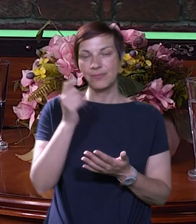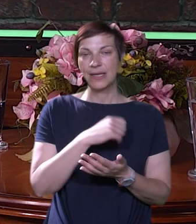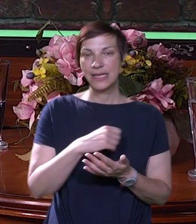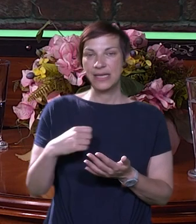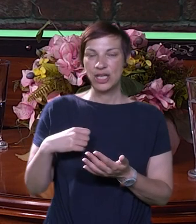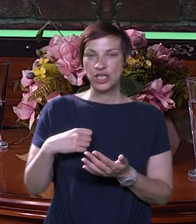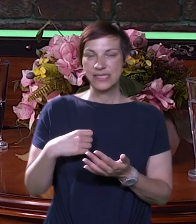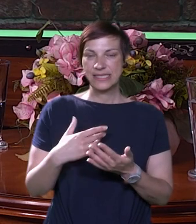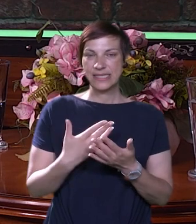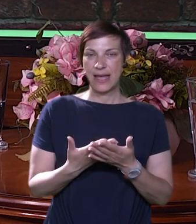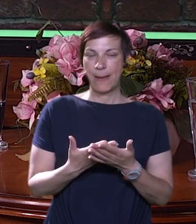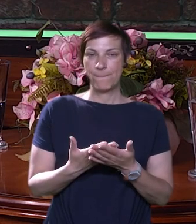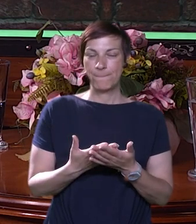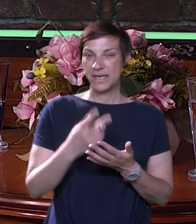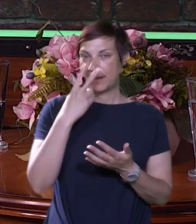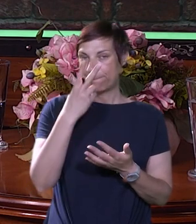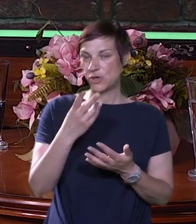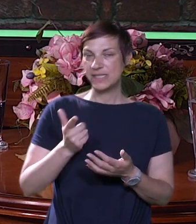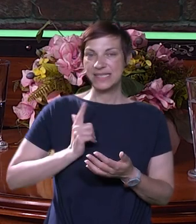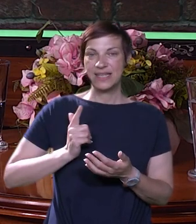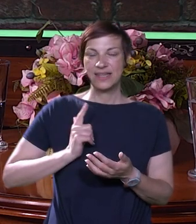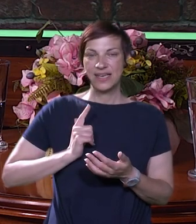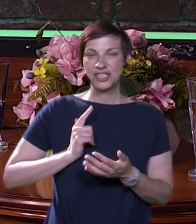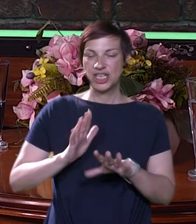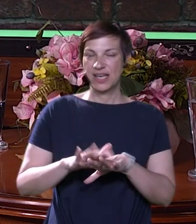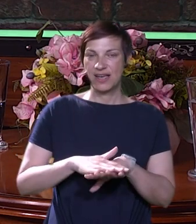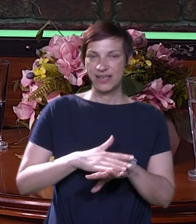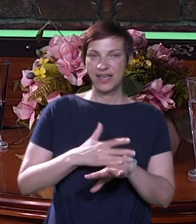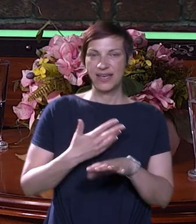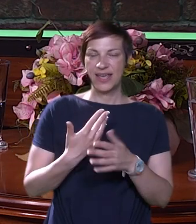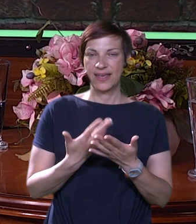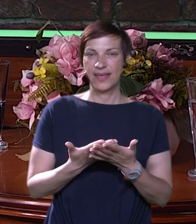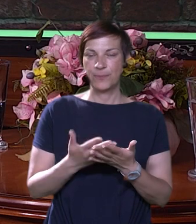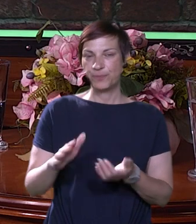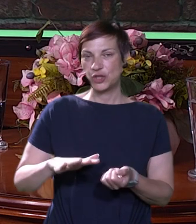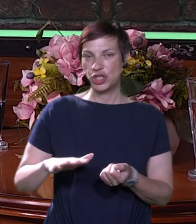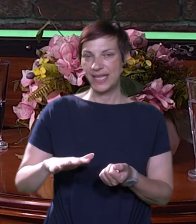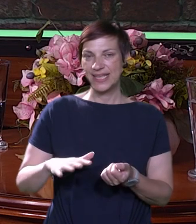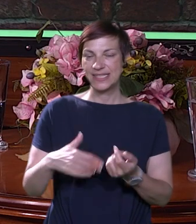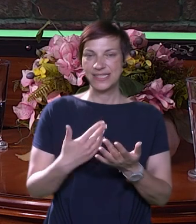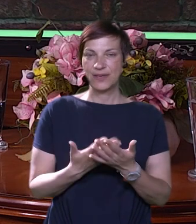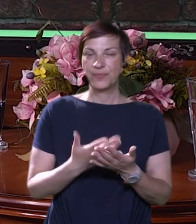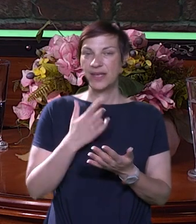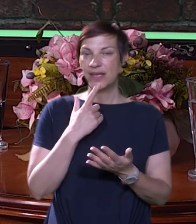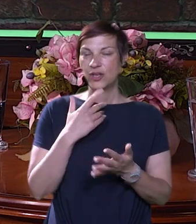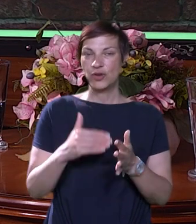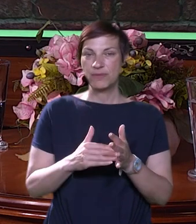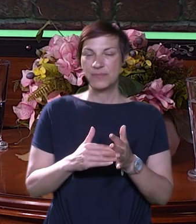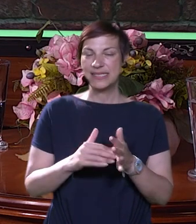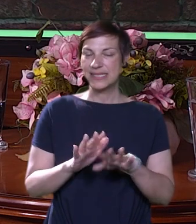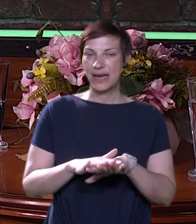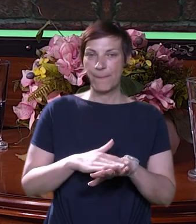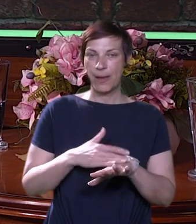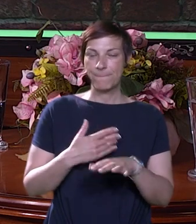Mislim, od samih posjeta, čekanja, njege do djece o kojima se